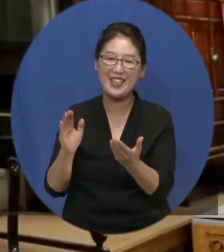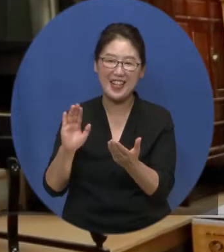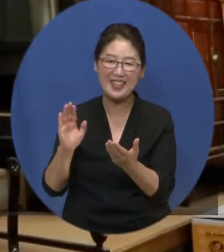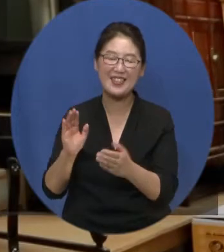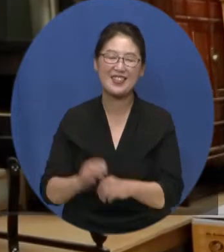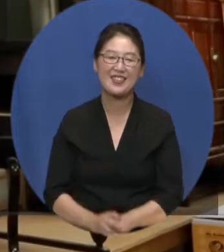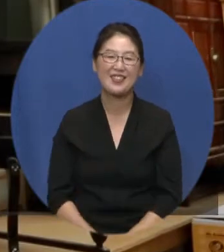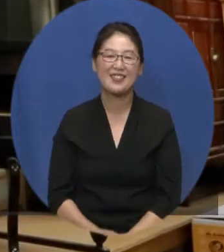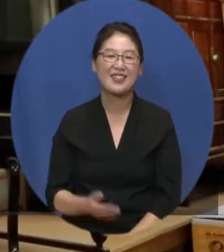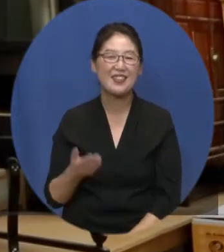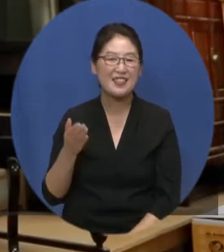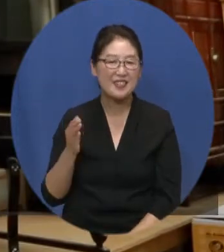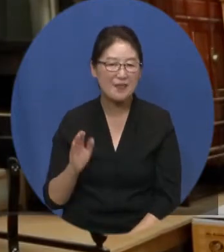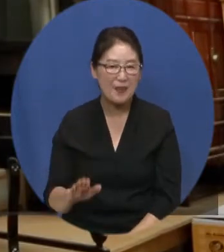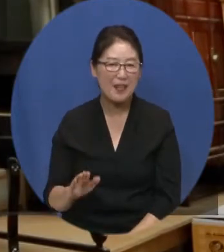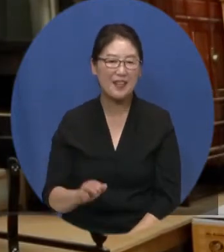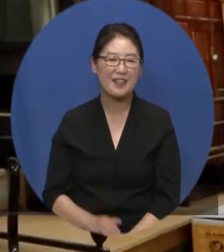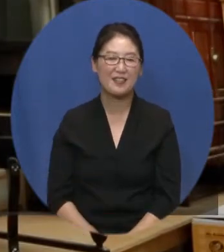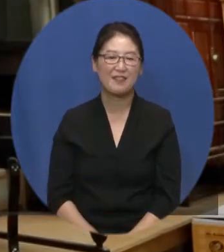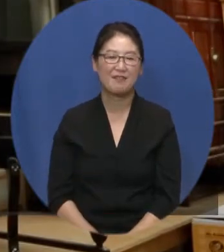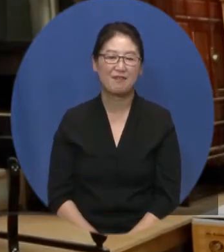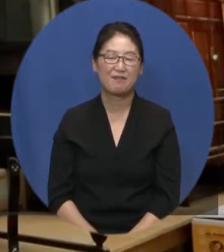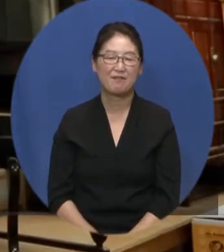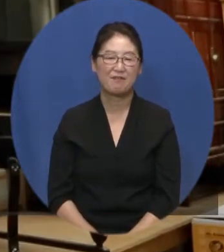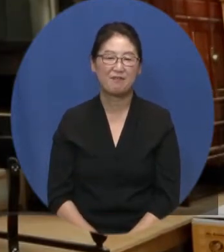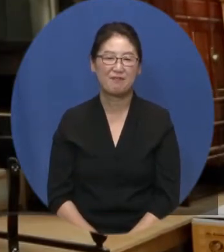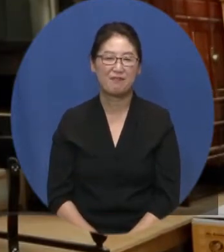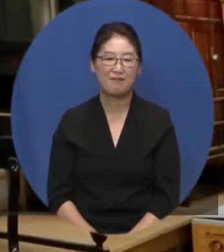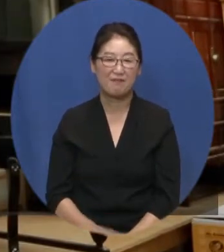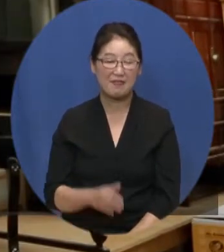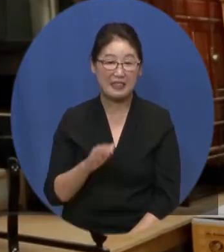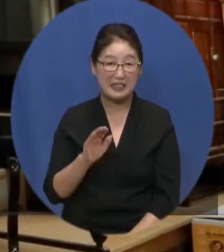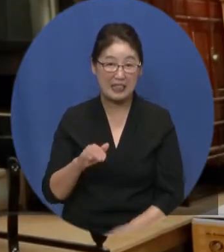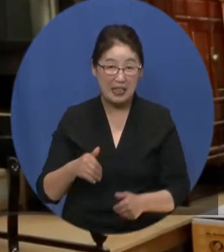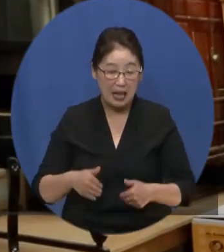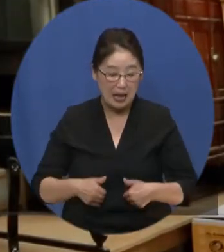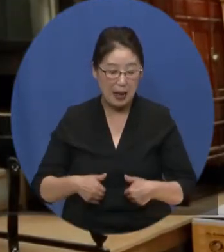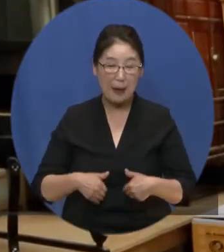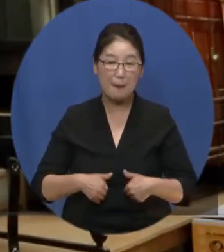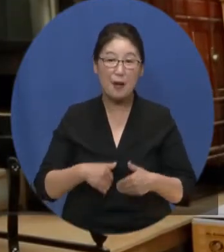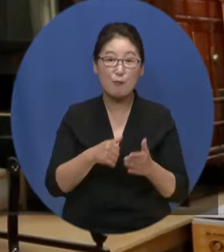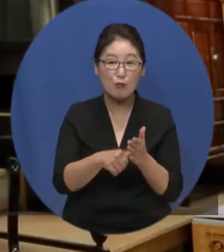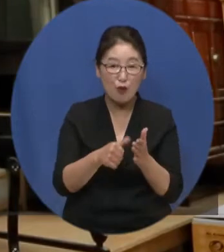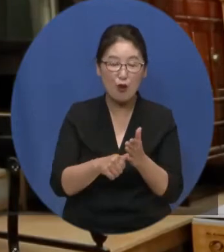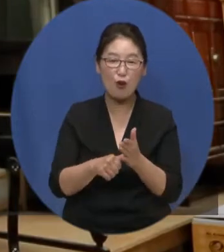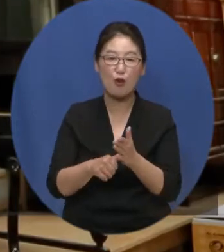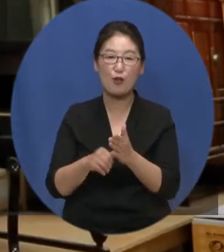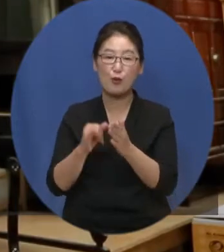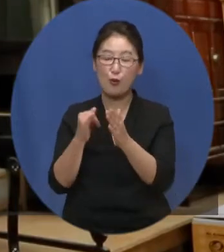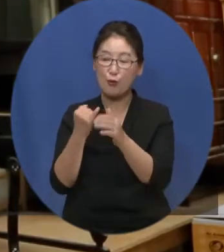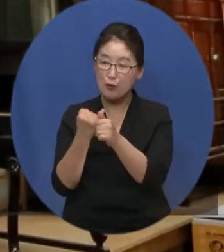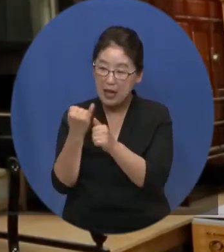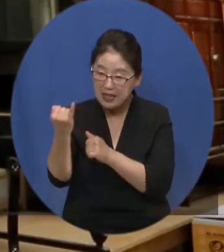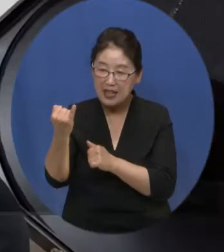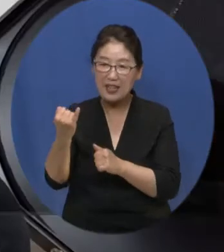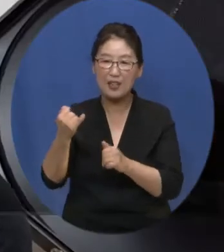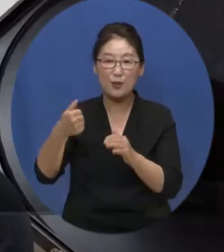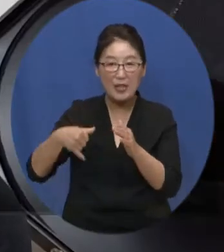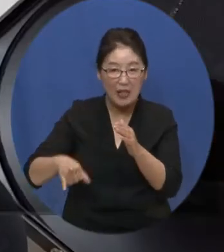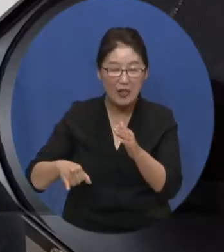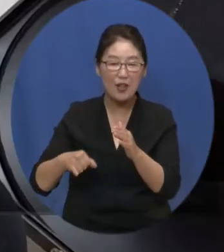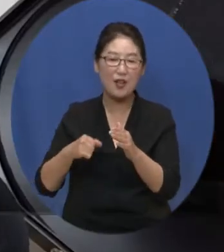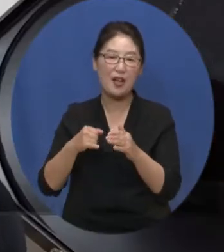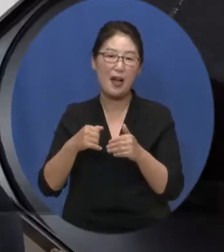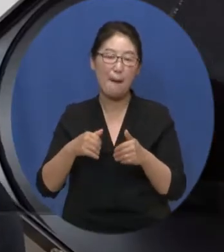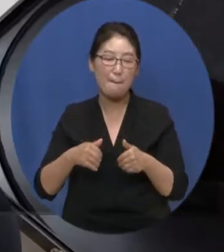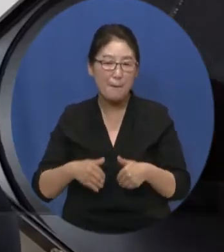그래도 아 지금 뭐 제가 필요한 거 집사람이랑 애들이 필요하고 있을 때마다 바로바로 이렇게 만들어